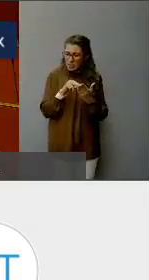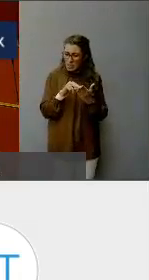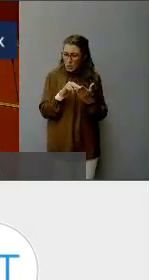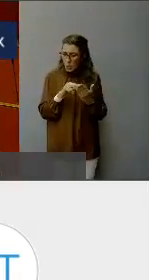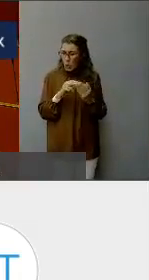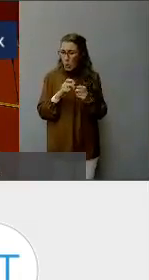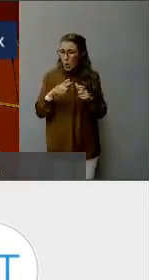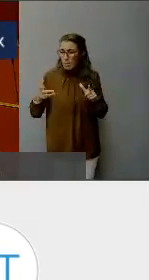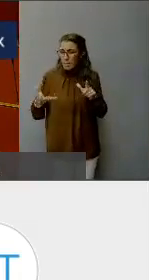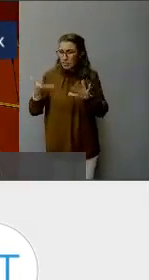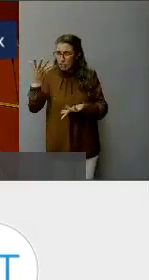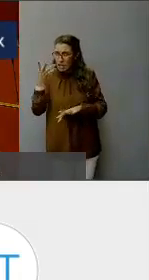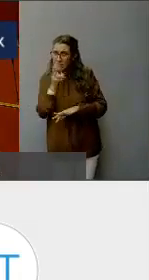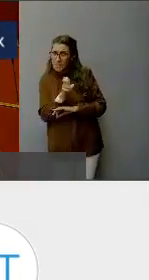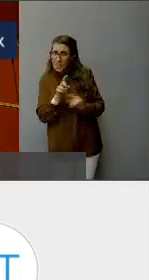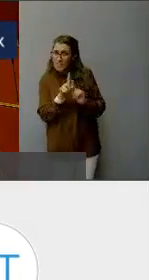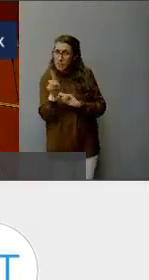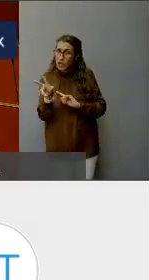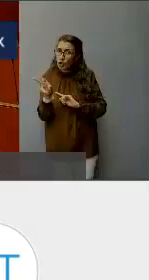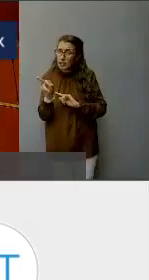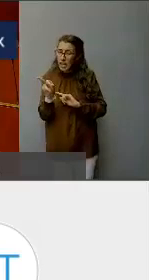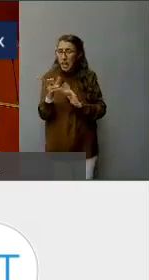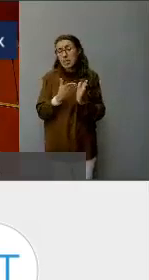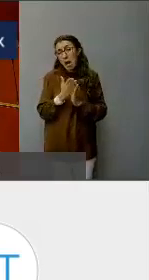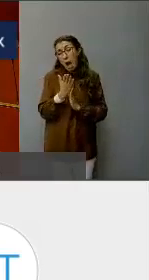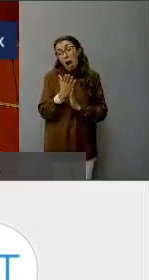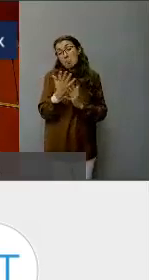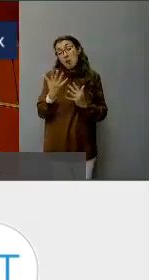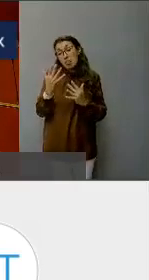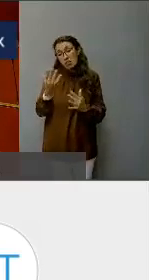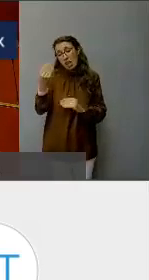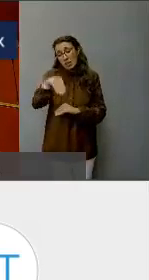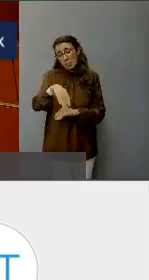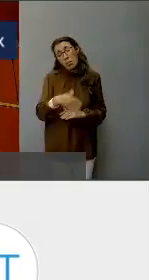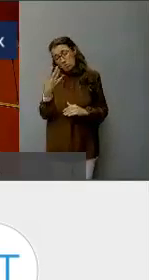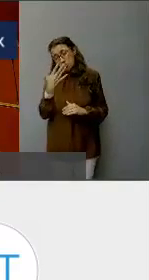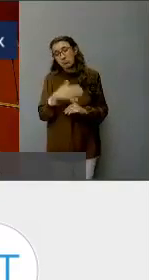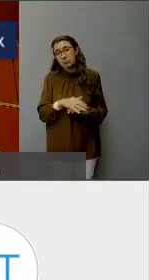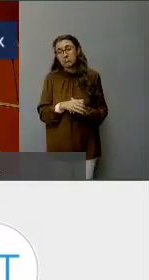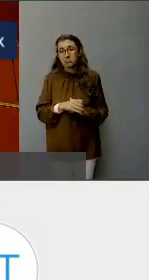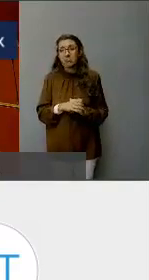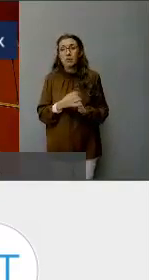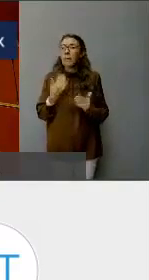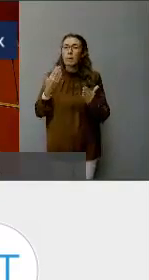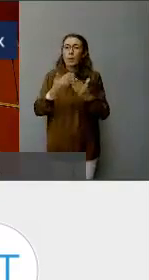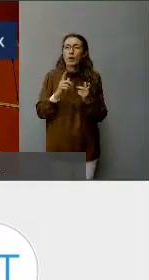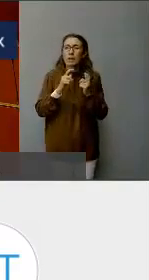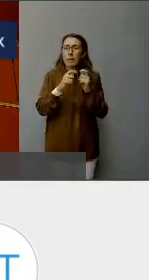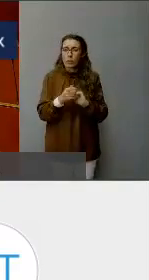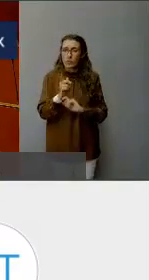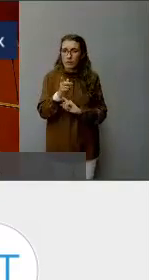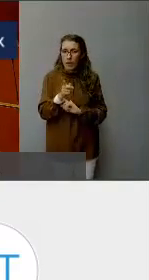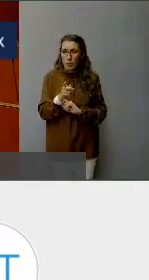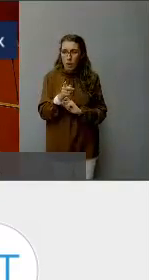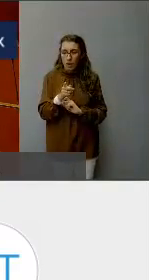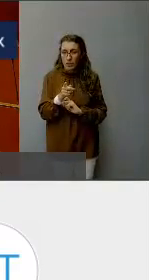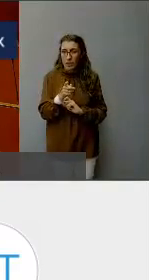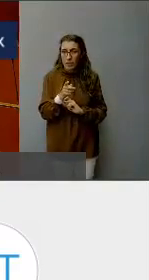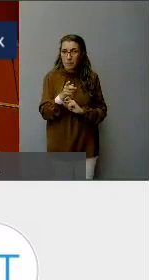30 mld ieri si propone infine di modificare la la